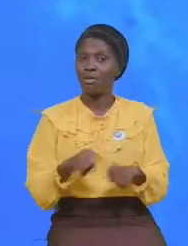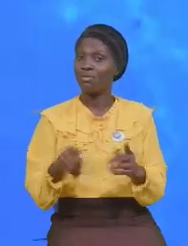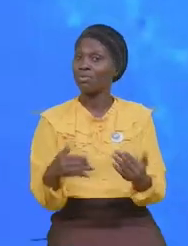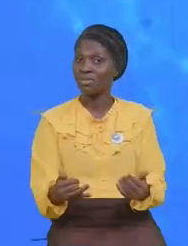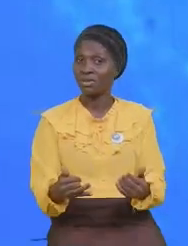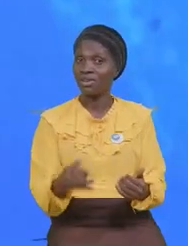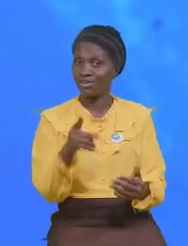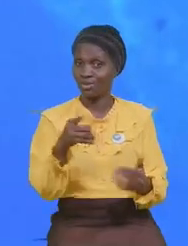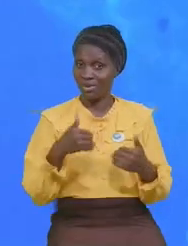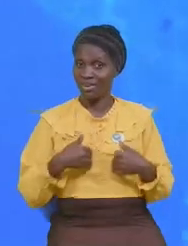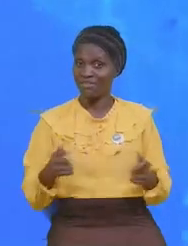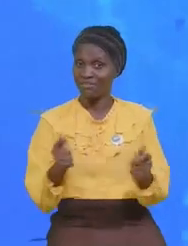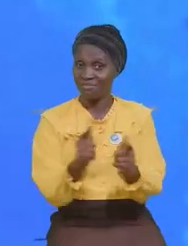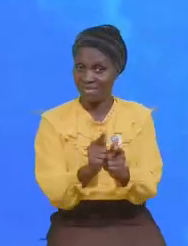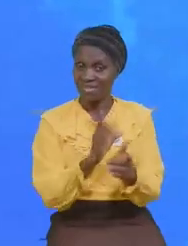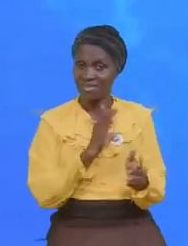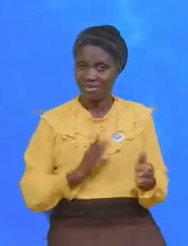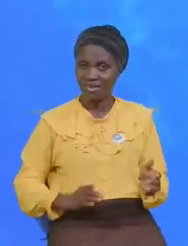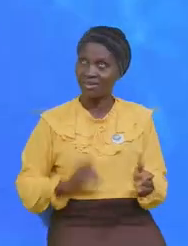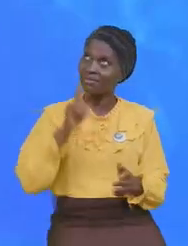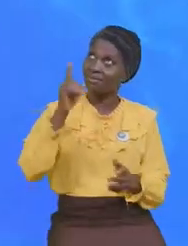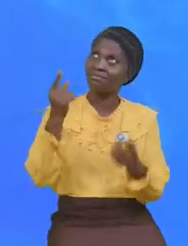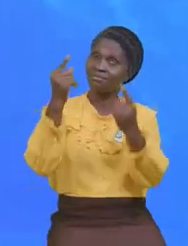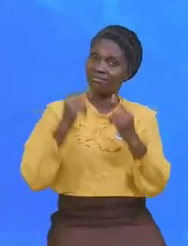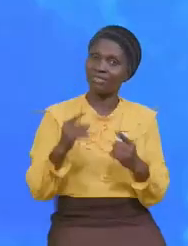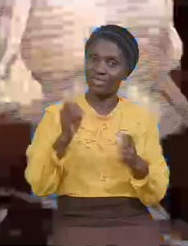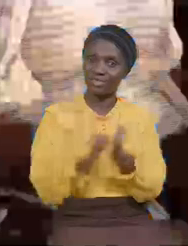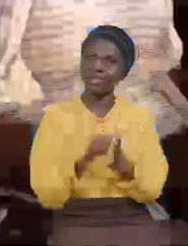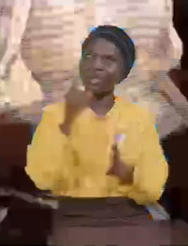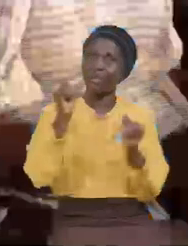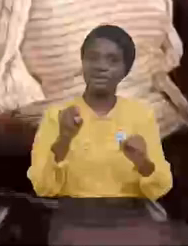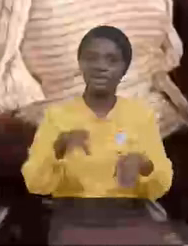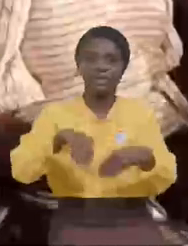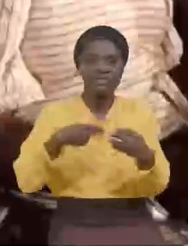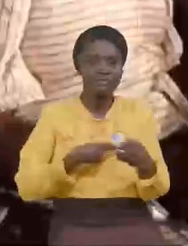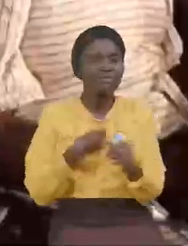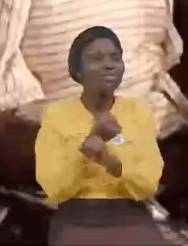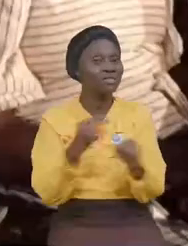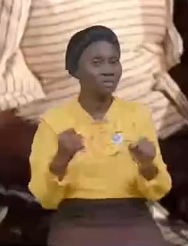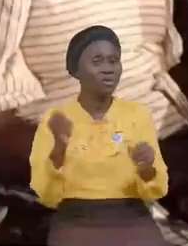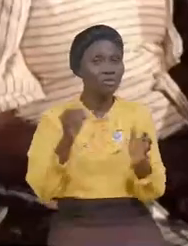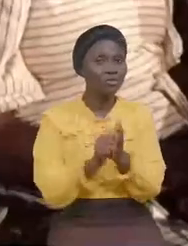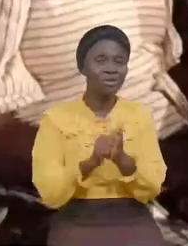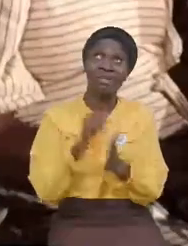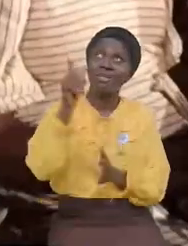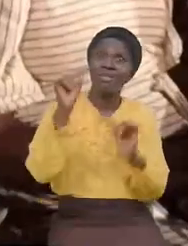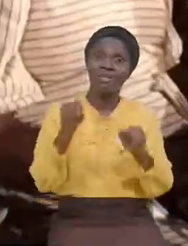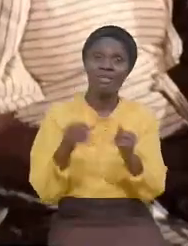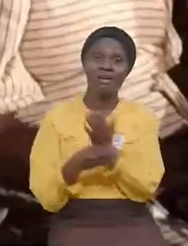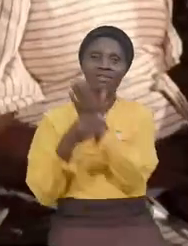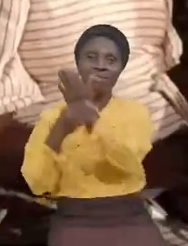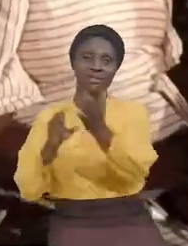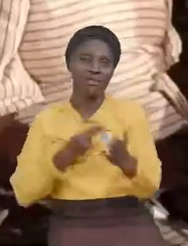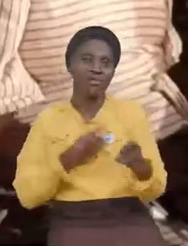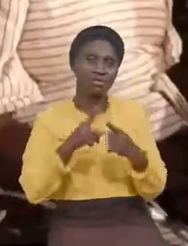Maintenant, tu as rencontré Christ. Il est venu afin de nous donner le salut, afin de